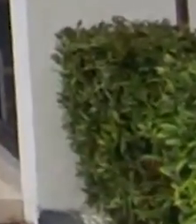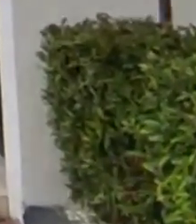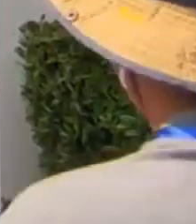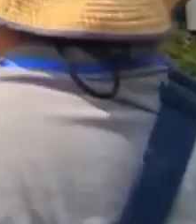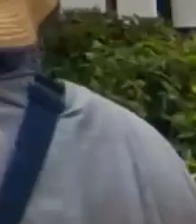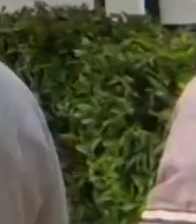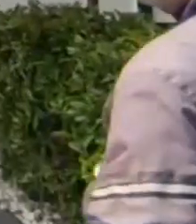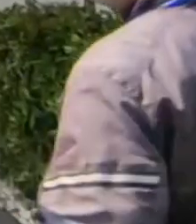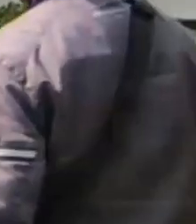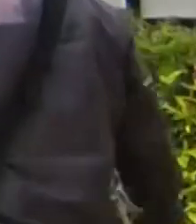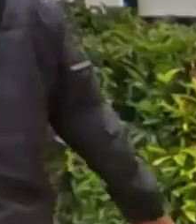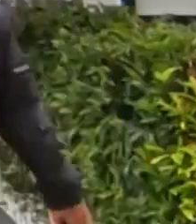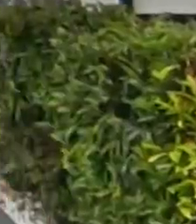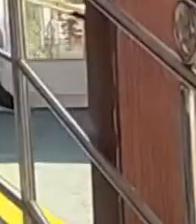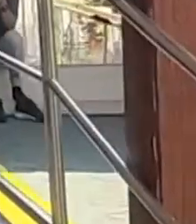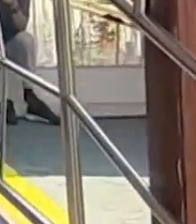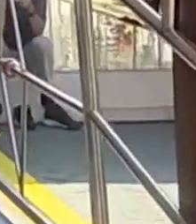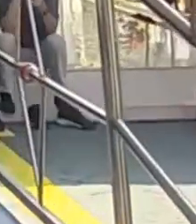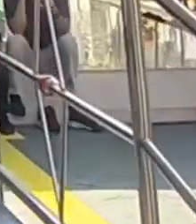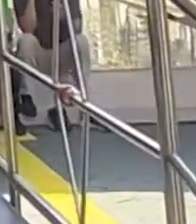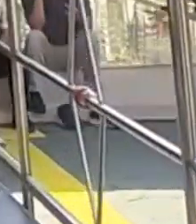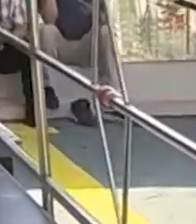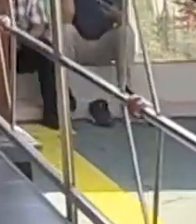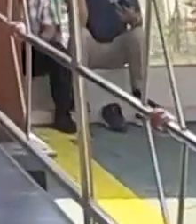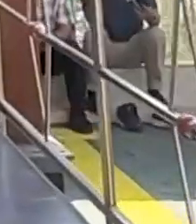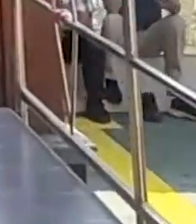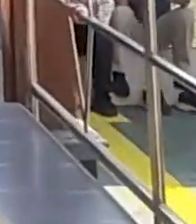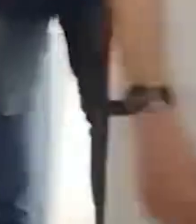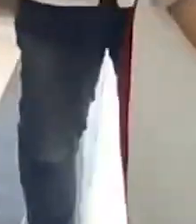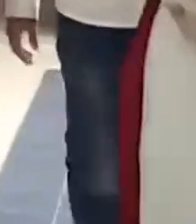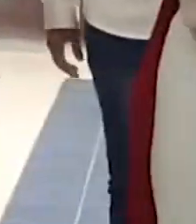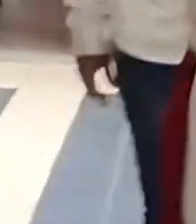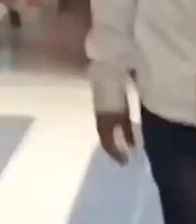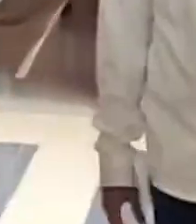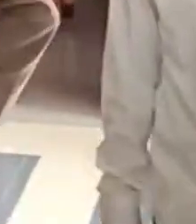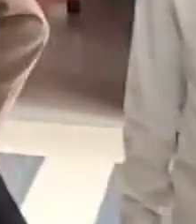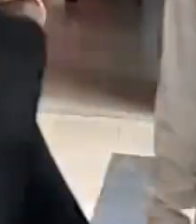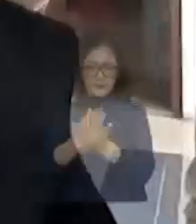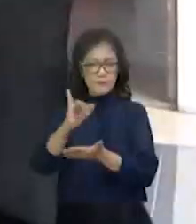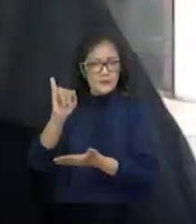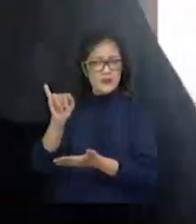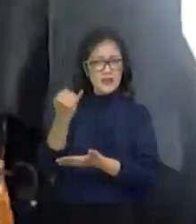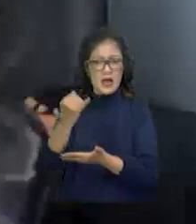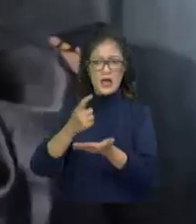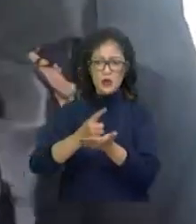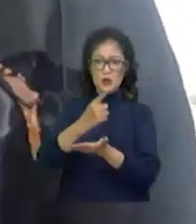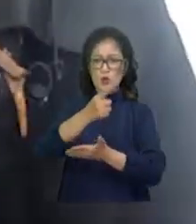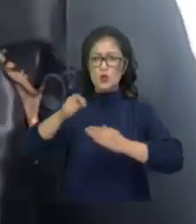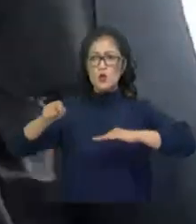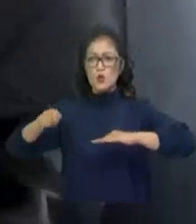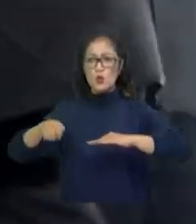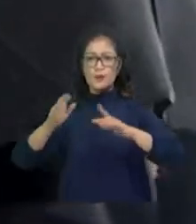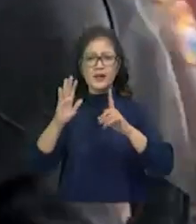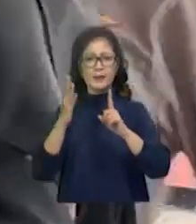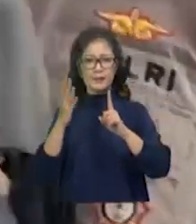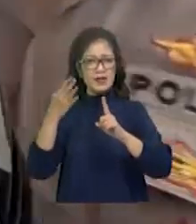motivator yang juga pendiri sekolah SPI, dinyatakan bersalah oleh jaksa penuntut umum dan dituntut hukuman 15 tahun penjara subsidiar 6 bulan